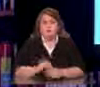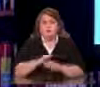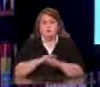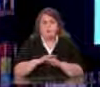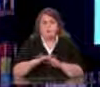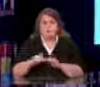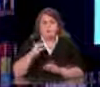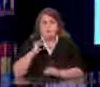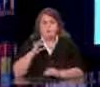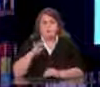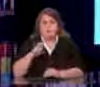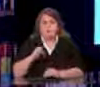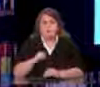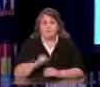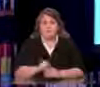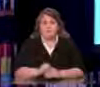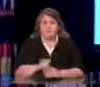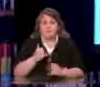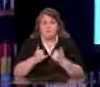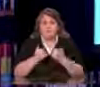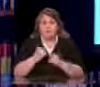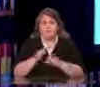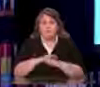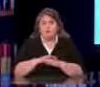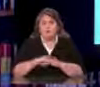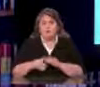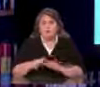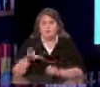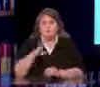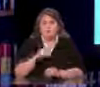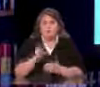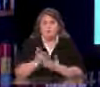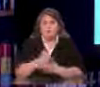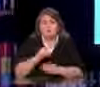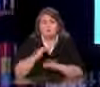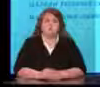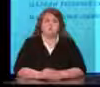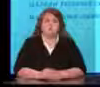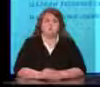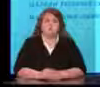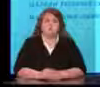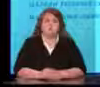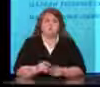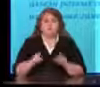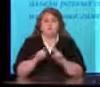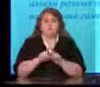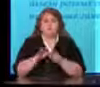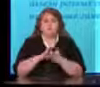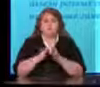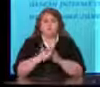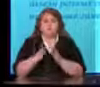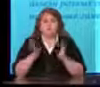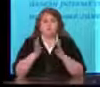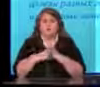гладкая форма семян. Желтые и гладкие. Все получаются желтые и гладкие. Таким образом, при